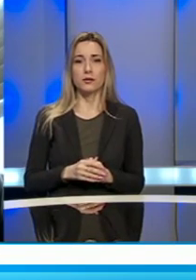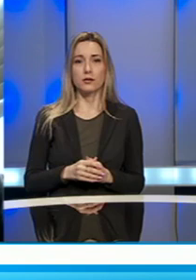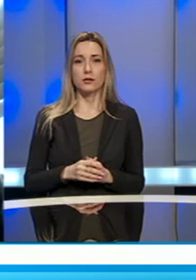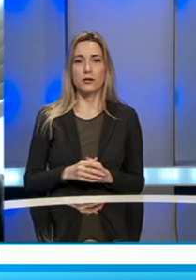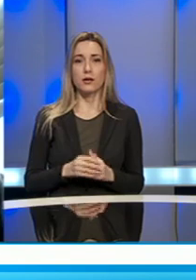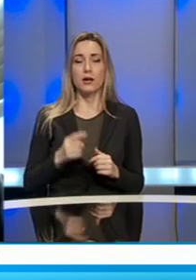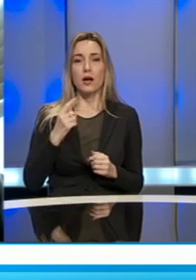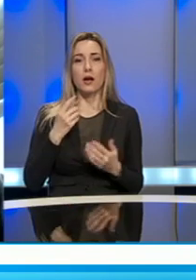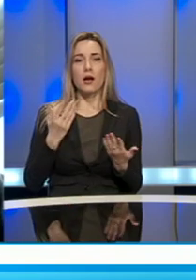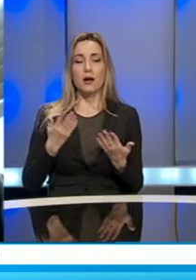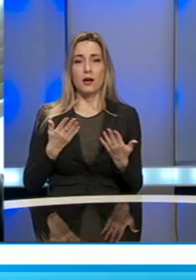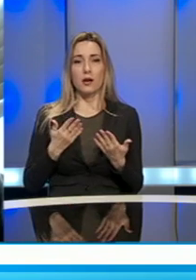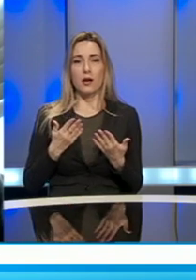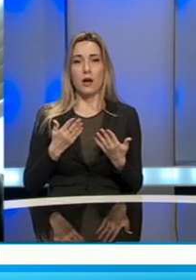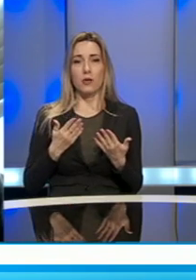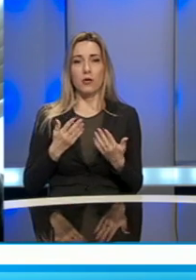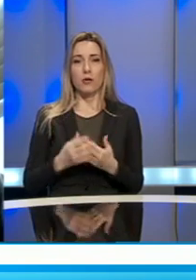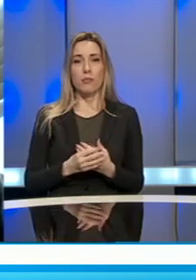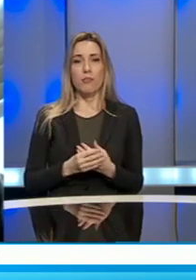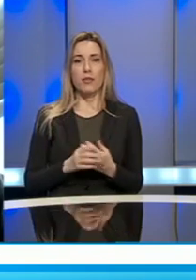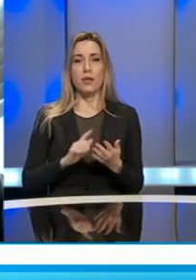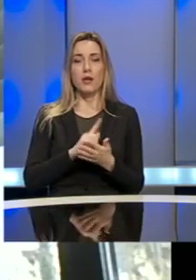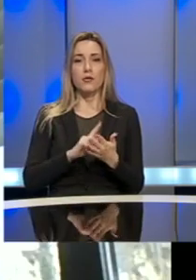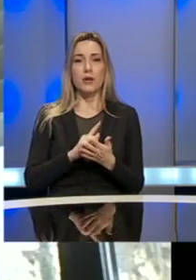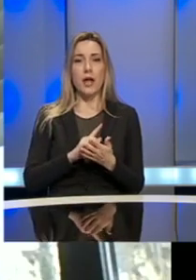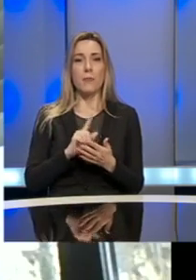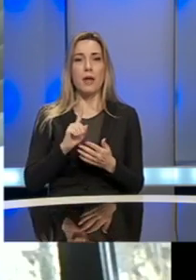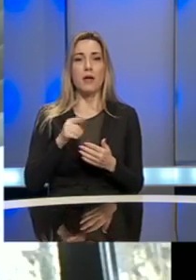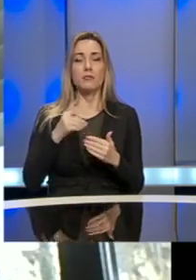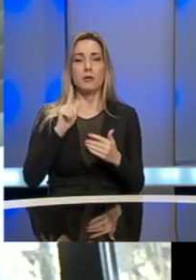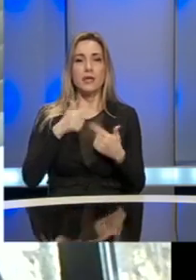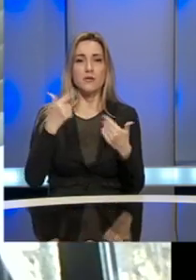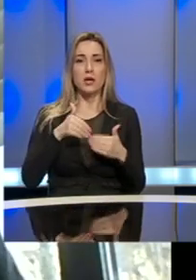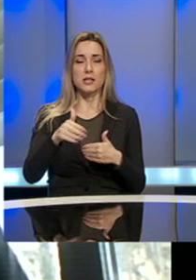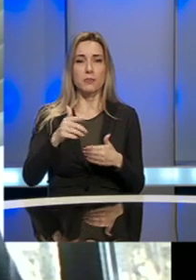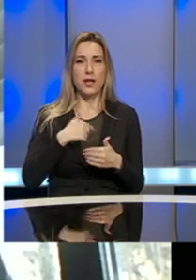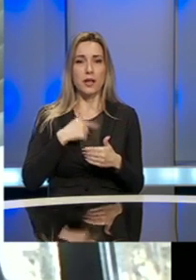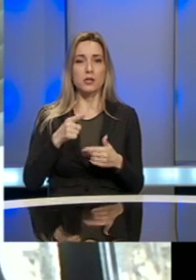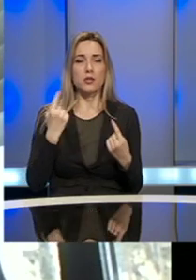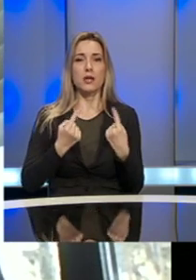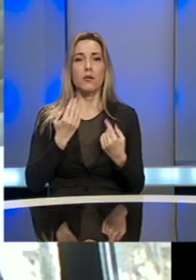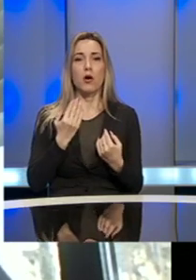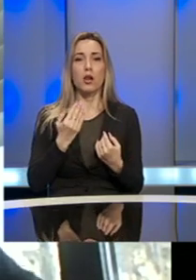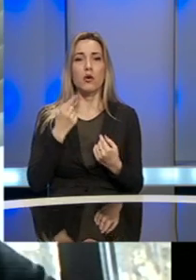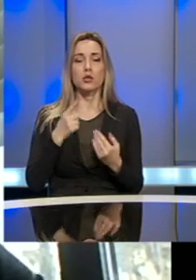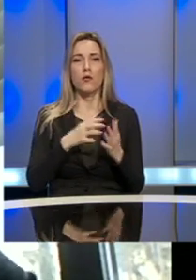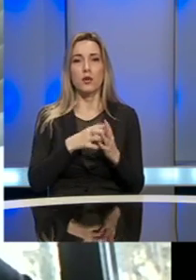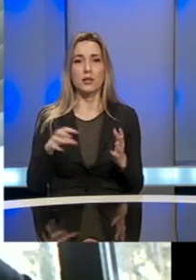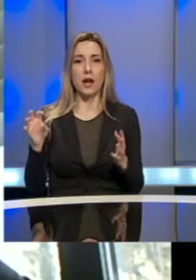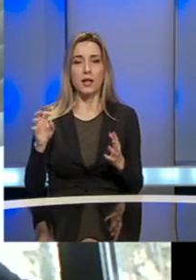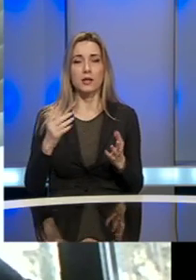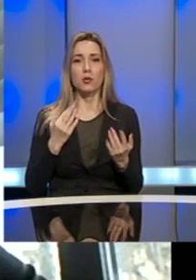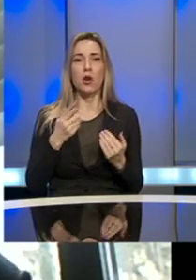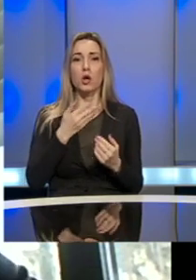Pa znate kako, vrijeme neizvjesnosti je ispred nas. Sve ovisi od toga koliko će ovo trajati. Ukoliko